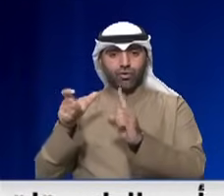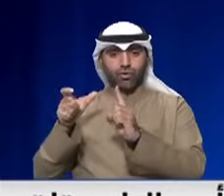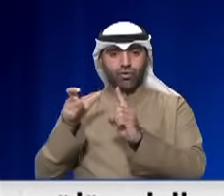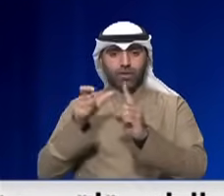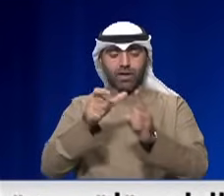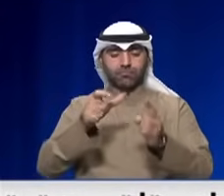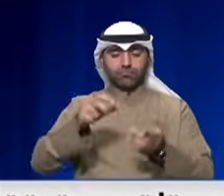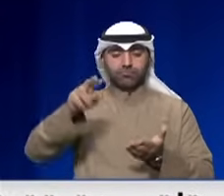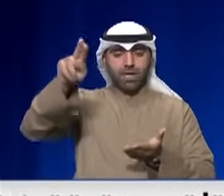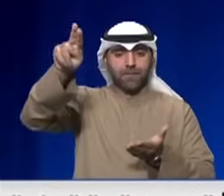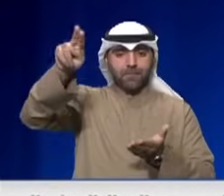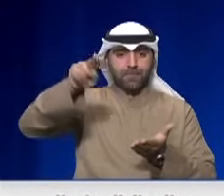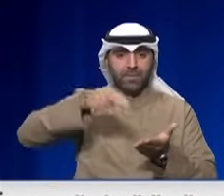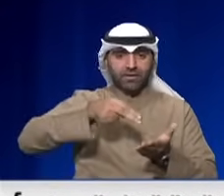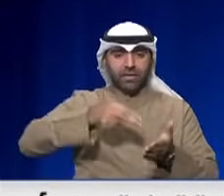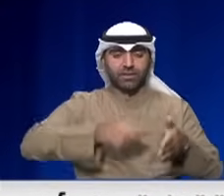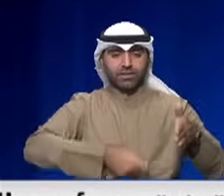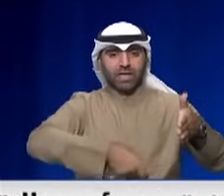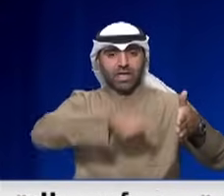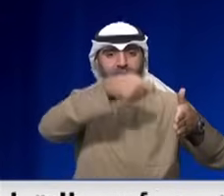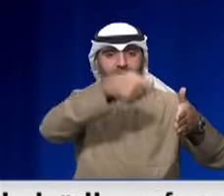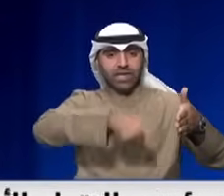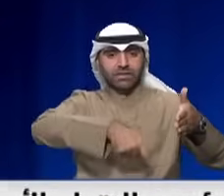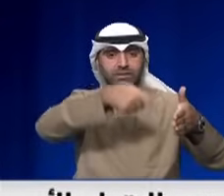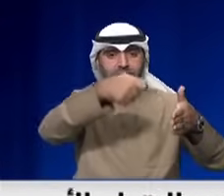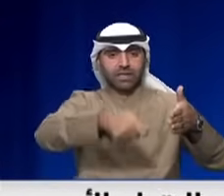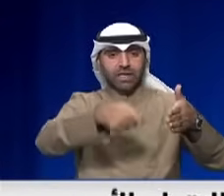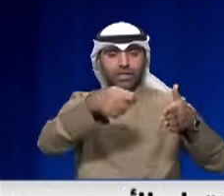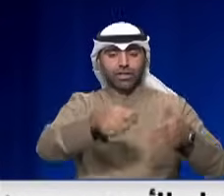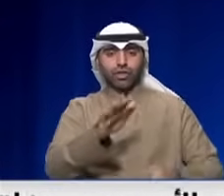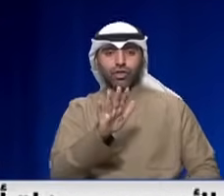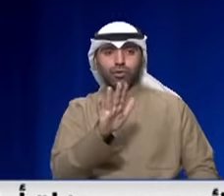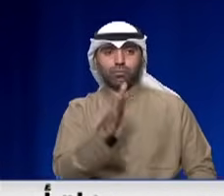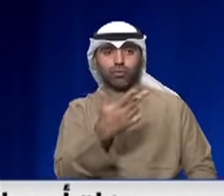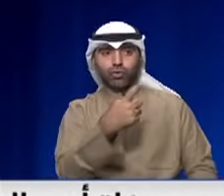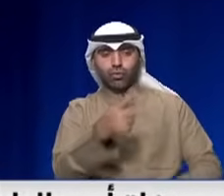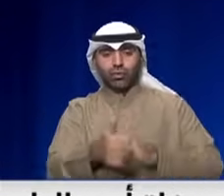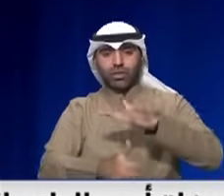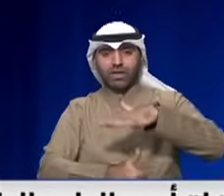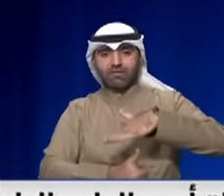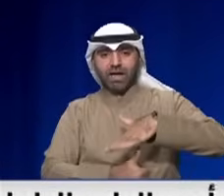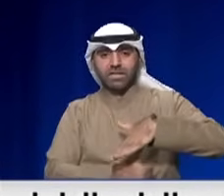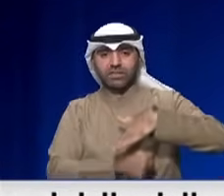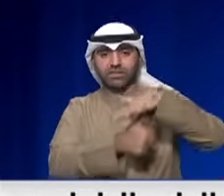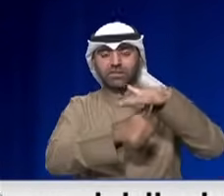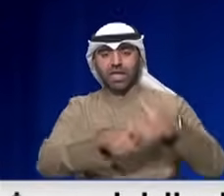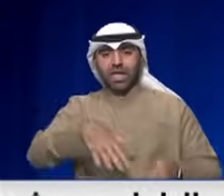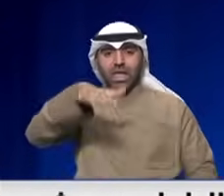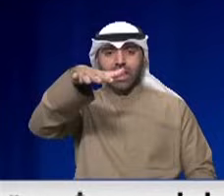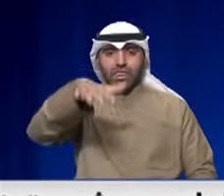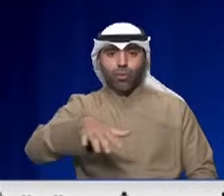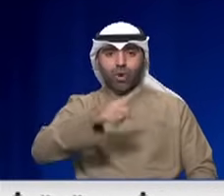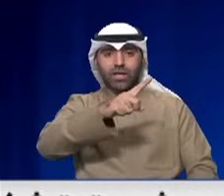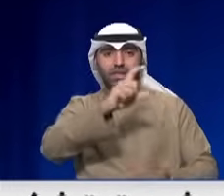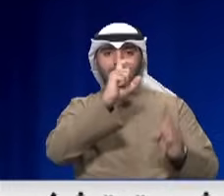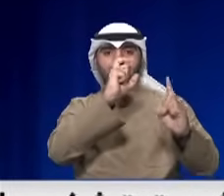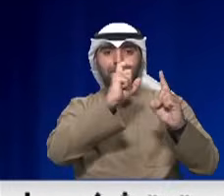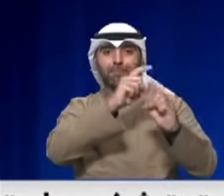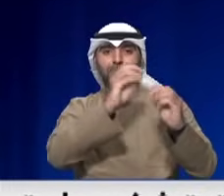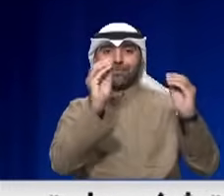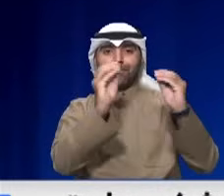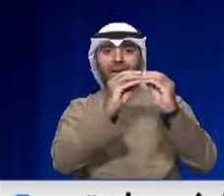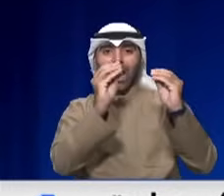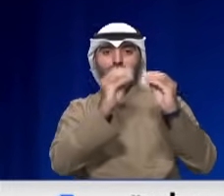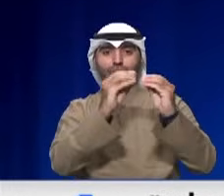من فخامه الرئيس محمد شهاب الدين رئيس جمهوريه بنجلاديش الشعبيه الصديقه عرب فيها فخامته عن بالغ